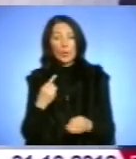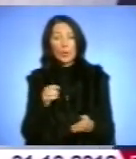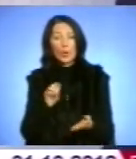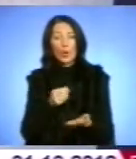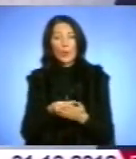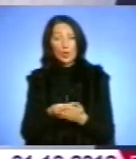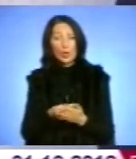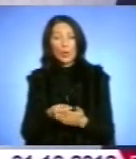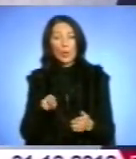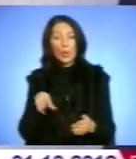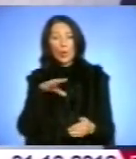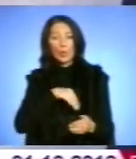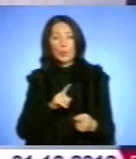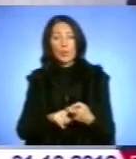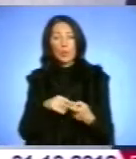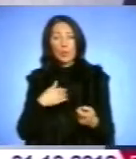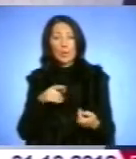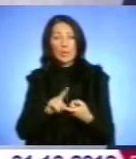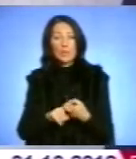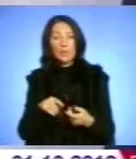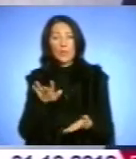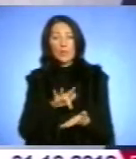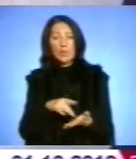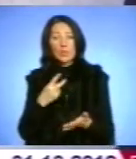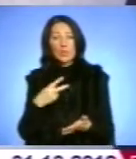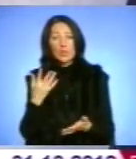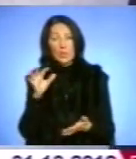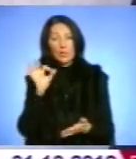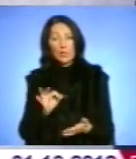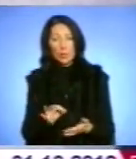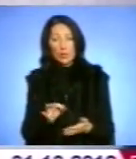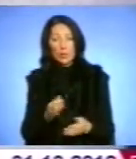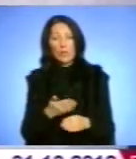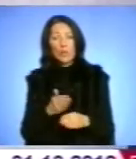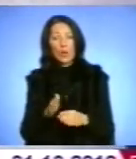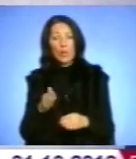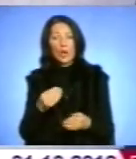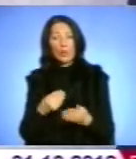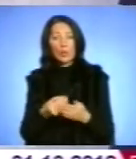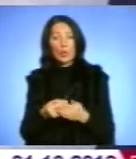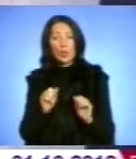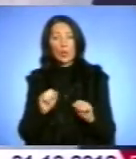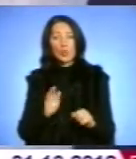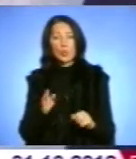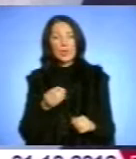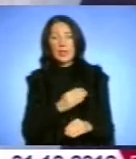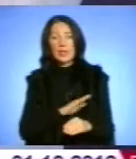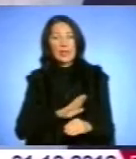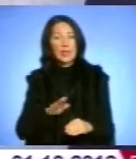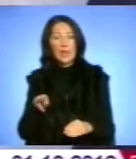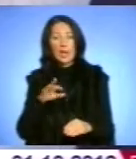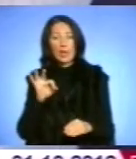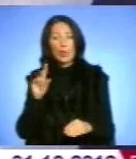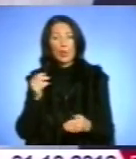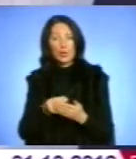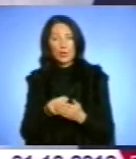залежимо від міста на 25% відрахування до обласного бюджету. І може бути недофінансування видатків. Надіємося,